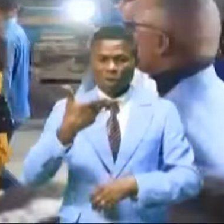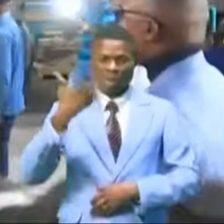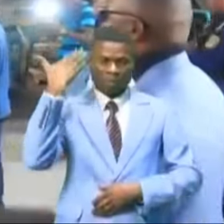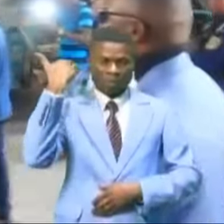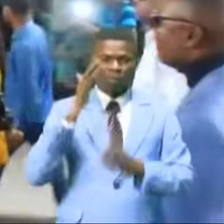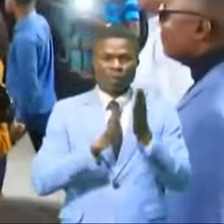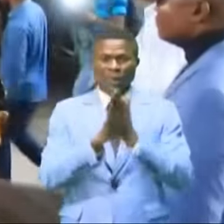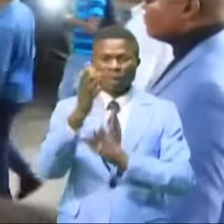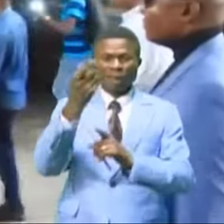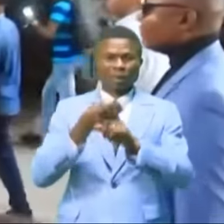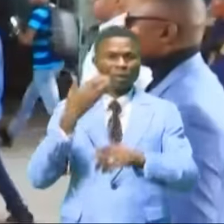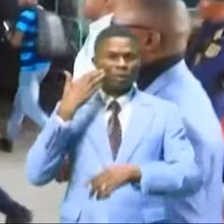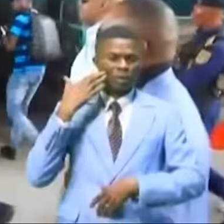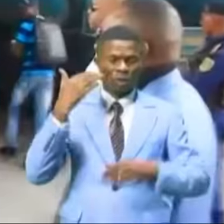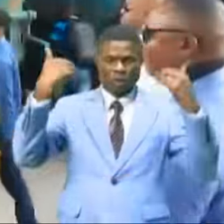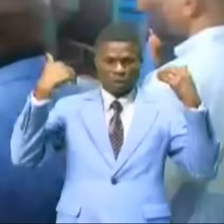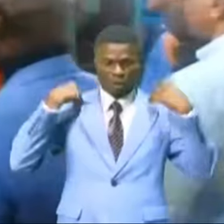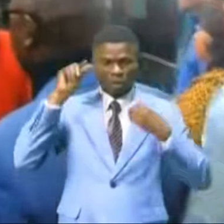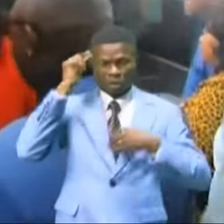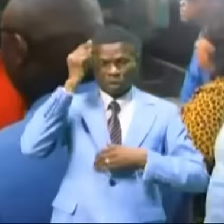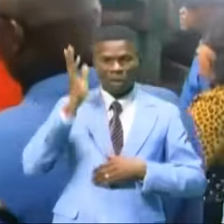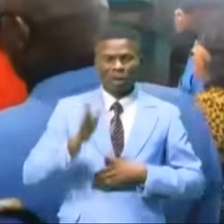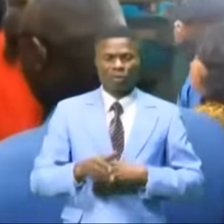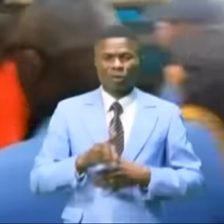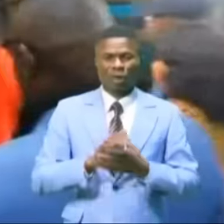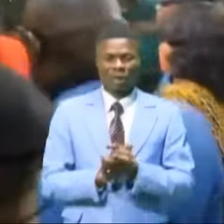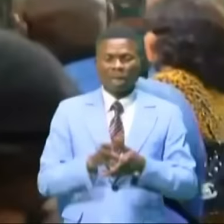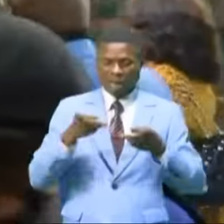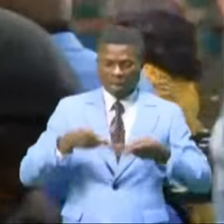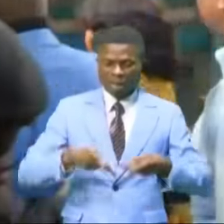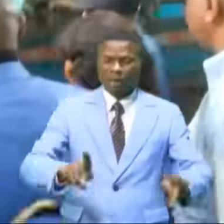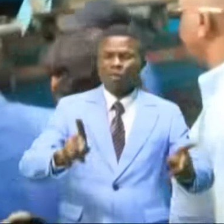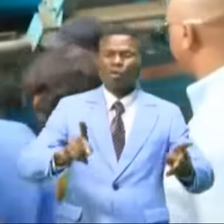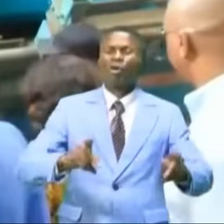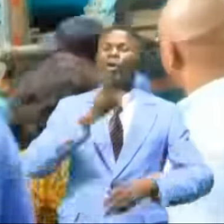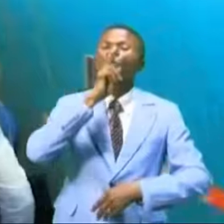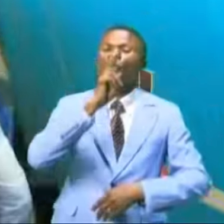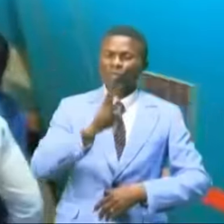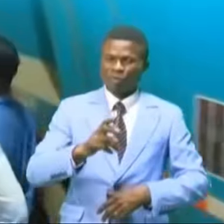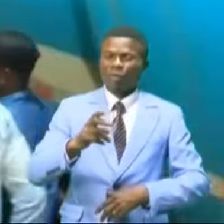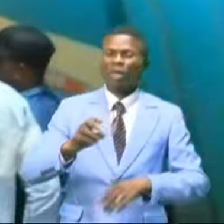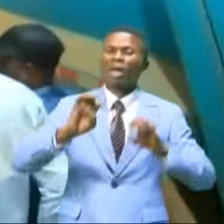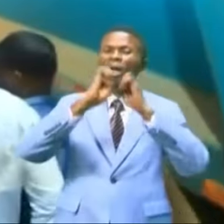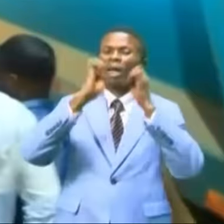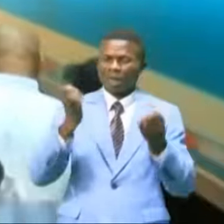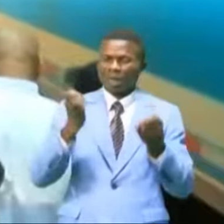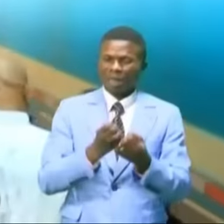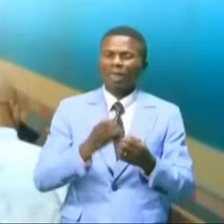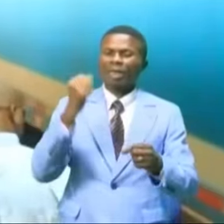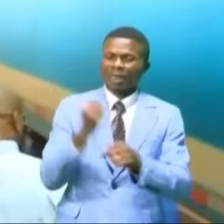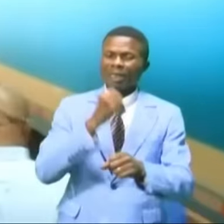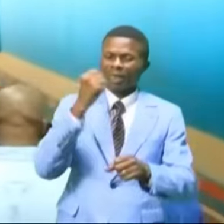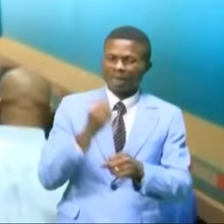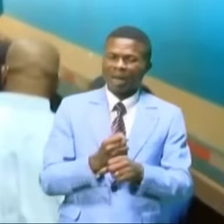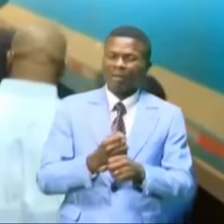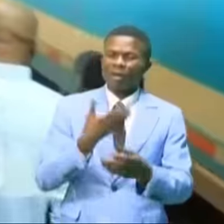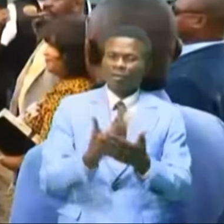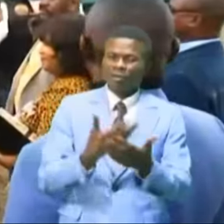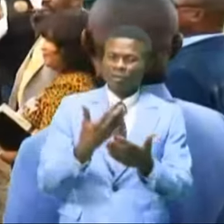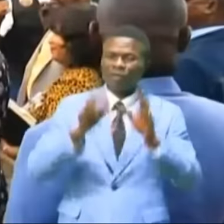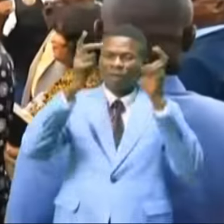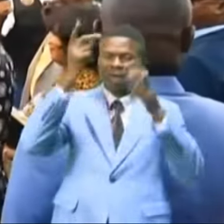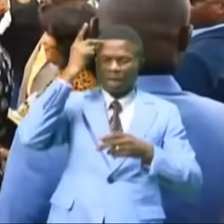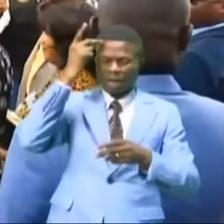mai dernier par l'autorité urbaine vont permettre à coup sûr à l'entreprise Al-Bayrak d'accélérer les travaux